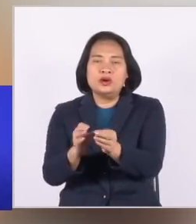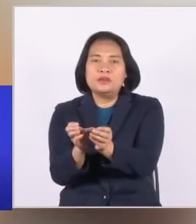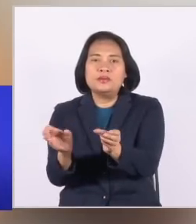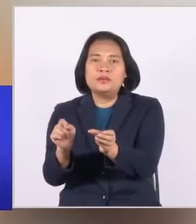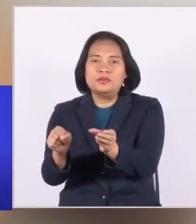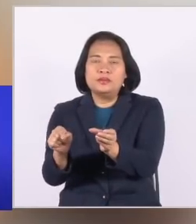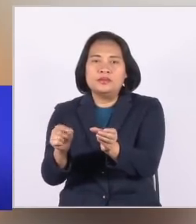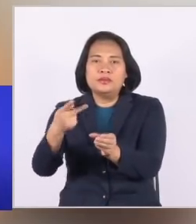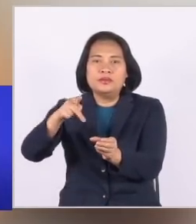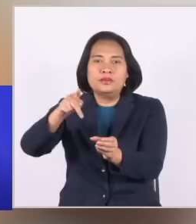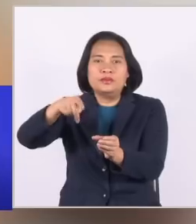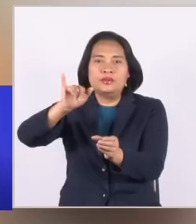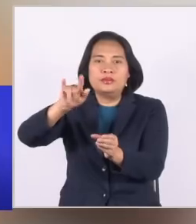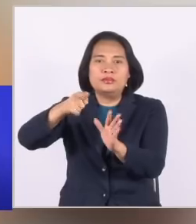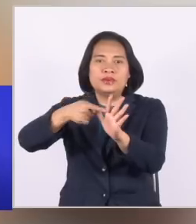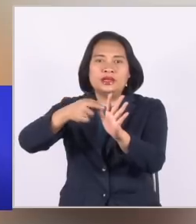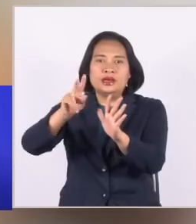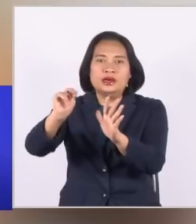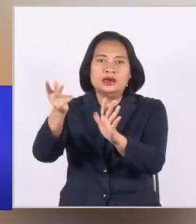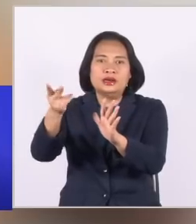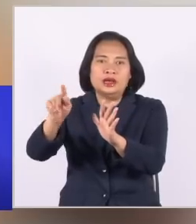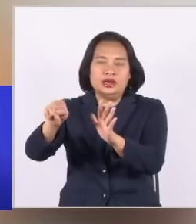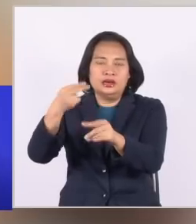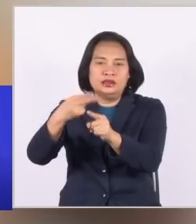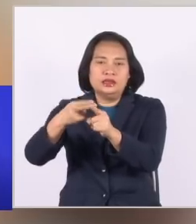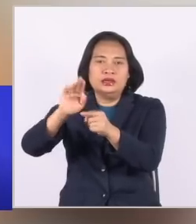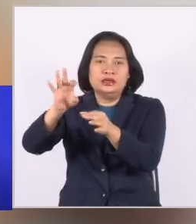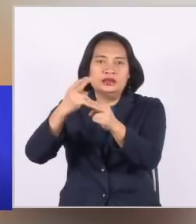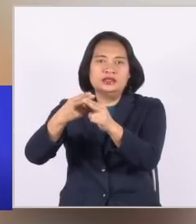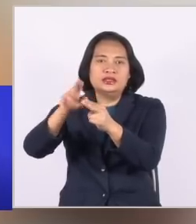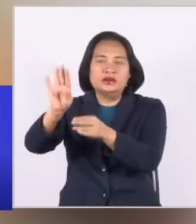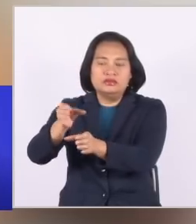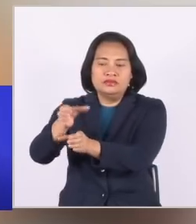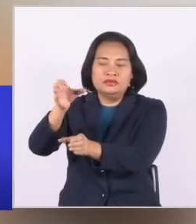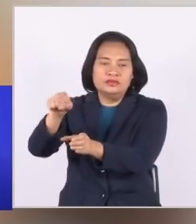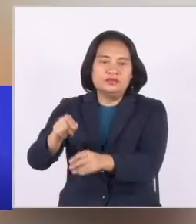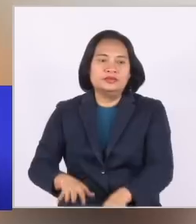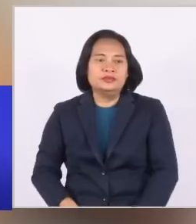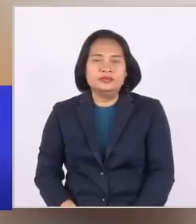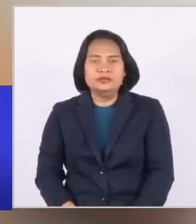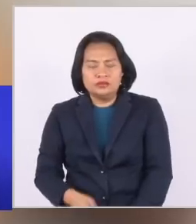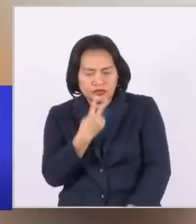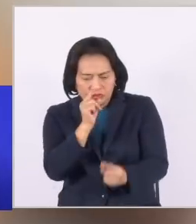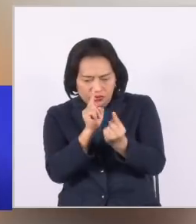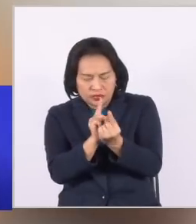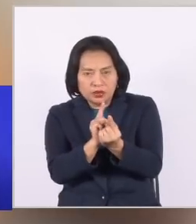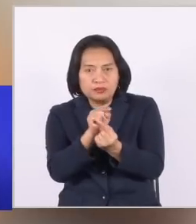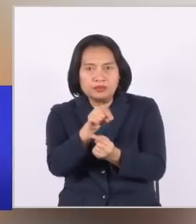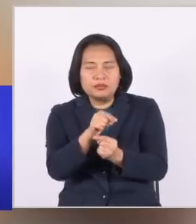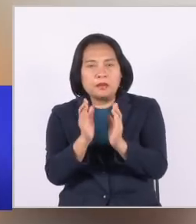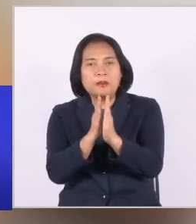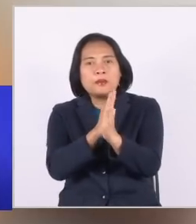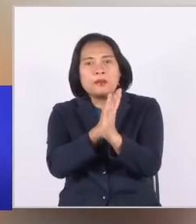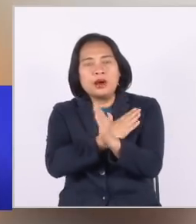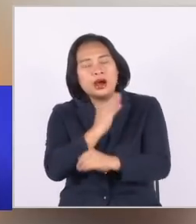านาค พอเมาพญานาคอีก แล้ว ดูท่านอนนะ ตอนแรกบอกว่าเจอพระนอนเราก็เข้าใจว่าอกตามสายญาติ